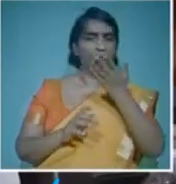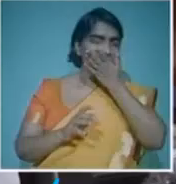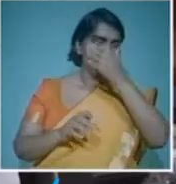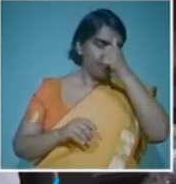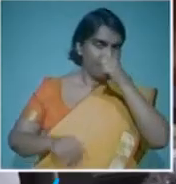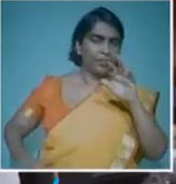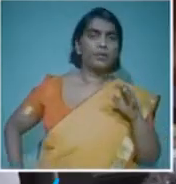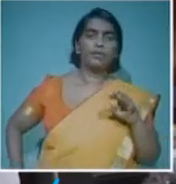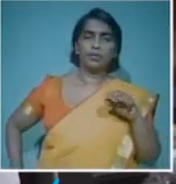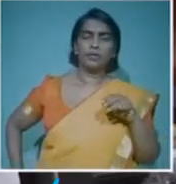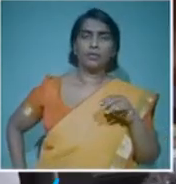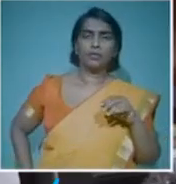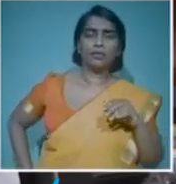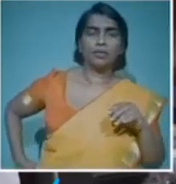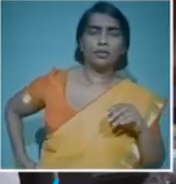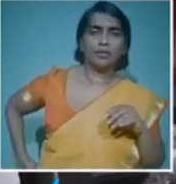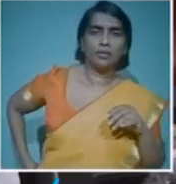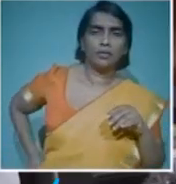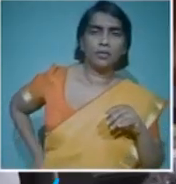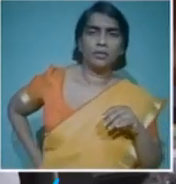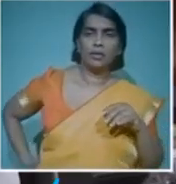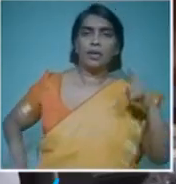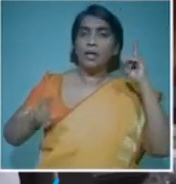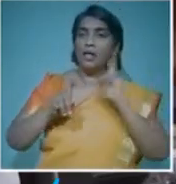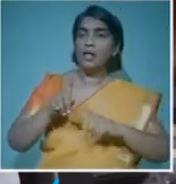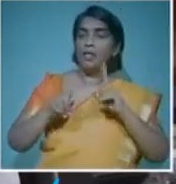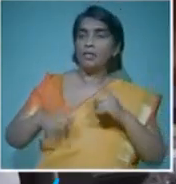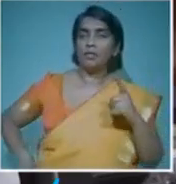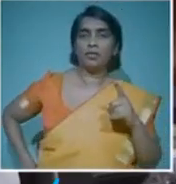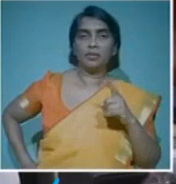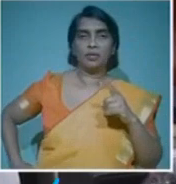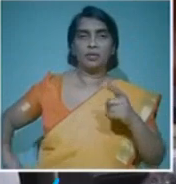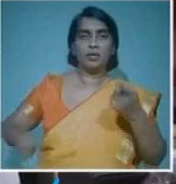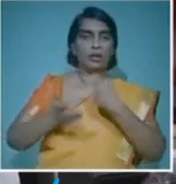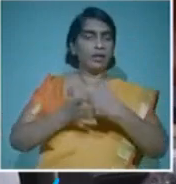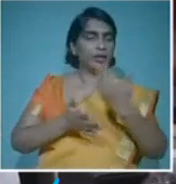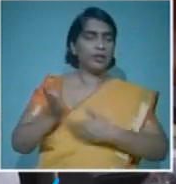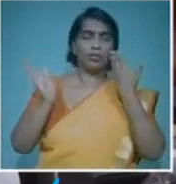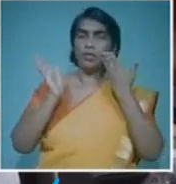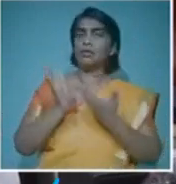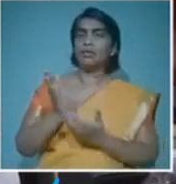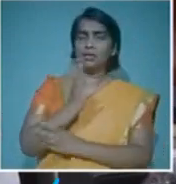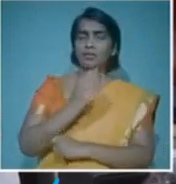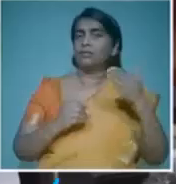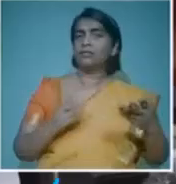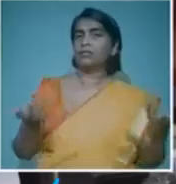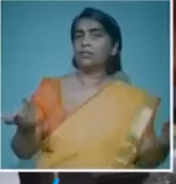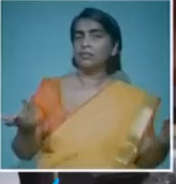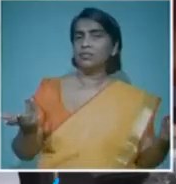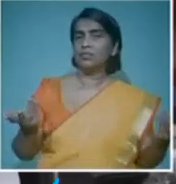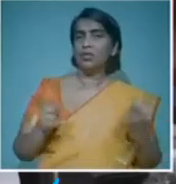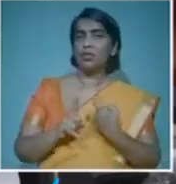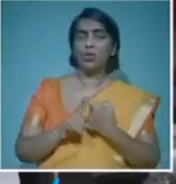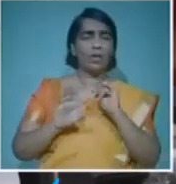වංචාව ගැන අනිකුත් වංචාව ගැන දැන් මේක හැමදාම මොකද කරන්නේ? මේ වාර්තාව මෙතෙන්ට ගෙනහැල්ලා වාද කරලා අපිට